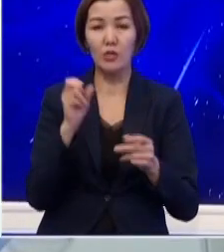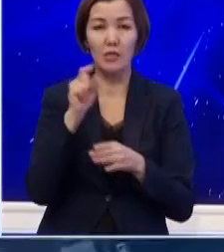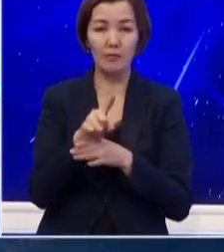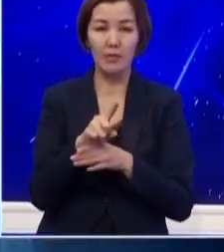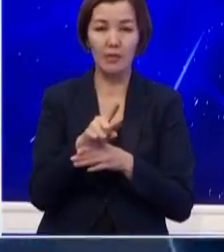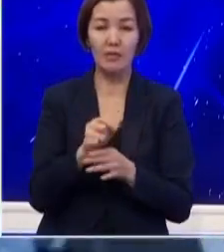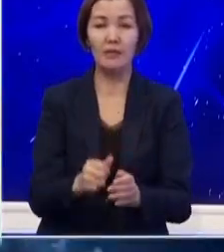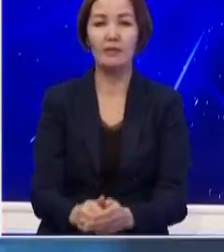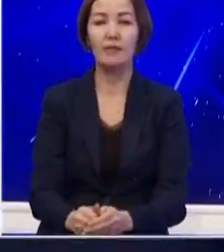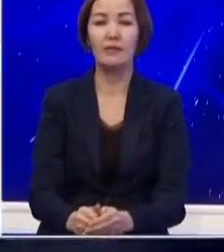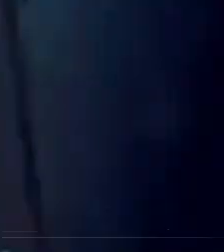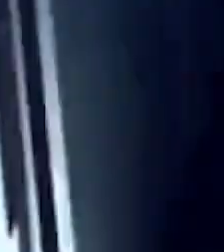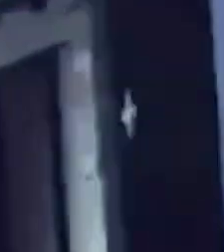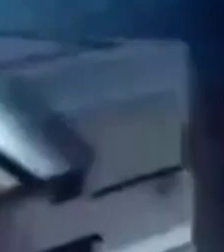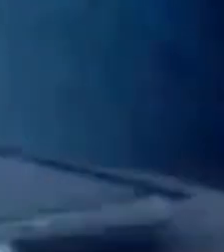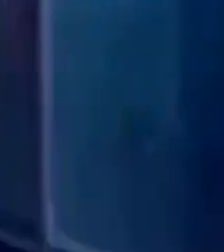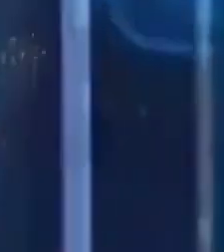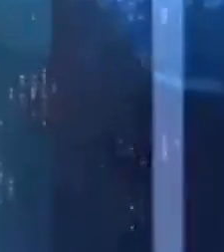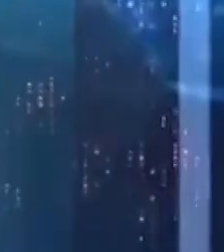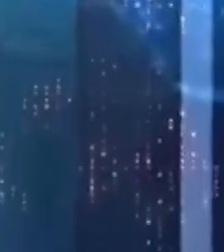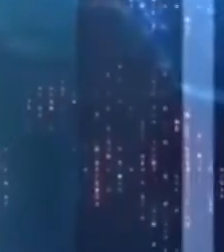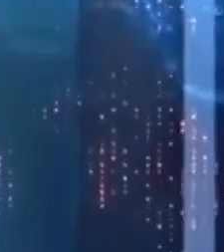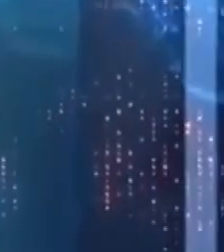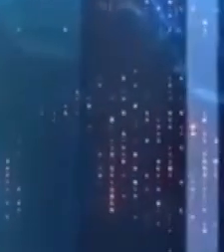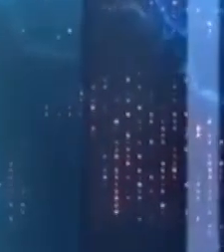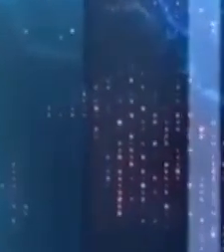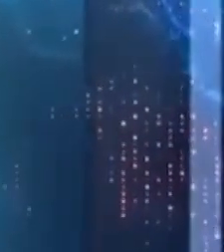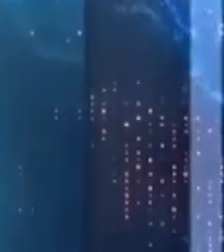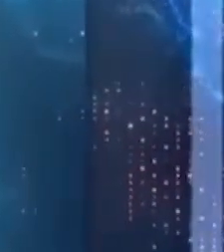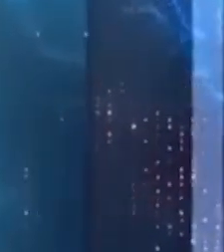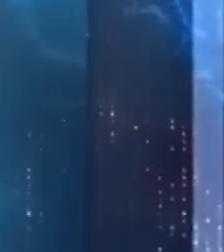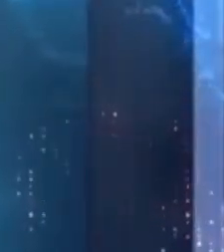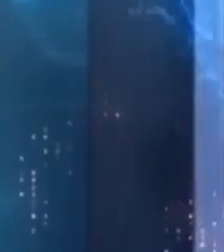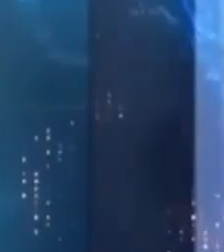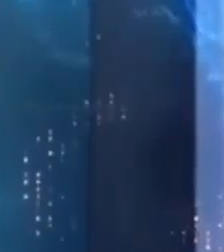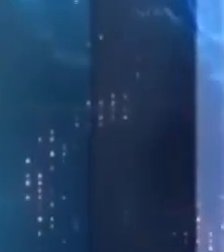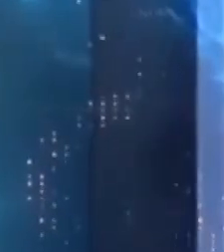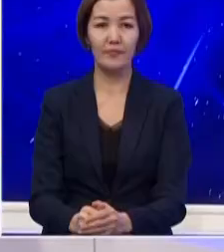тапсырды. Меруерт Қыдырбайқызы, Аманжол Мықтыбай, Жетісу телеарнасы, Астанадан.